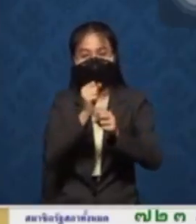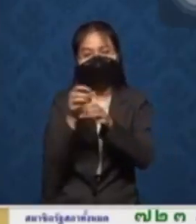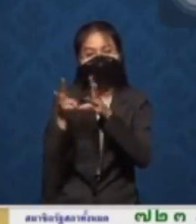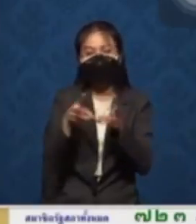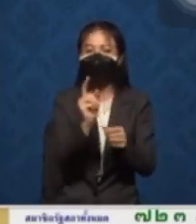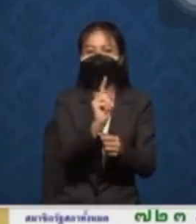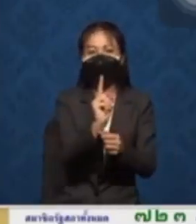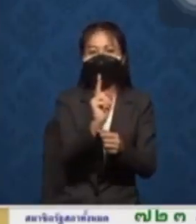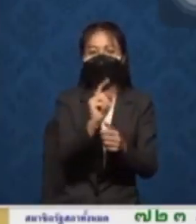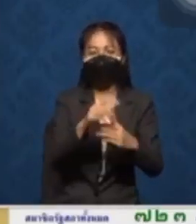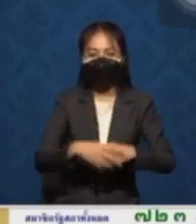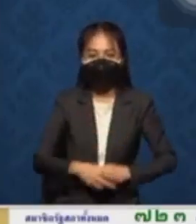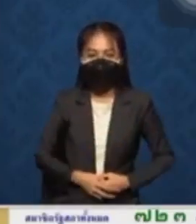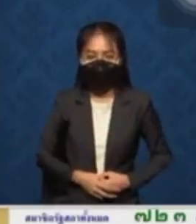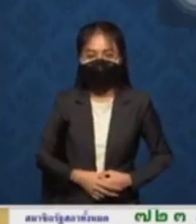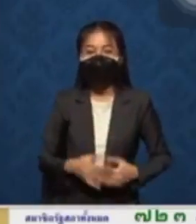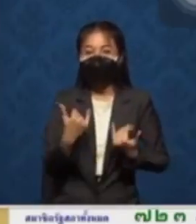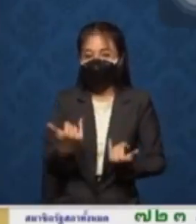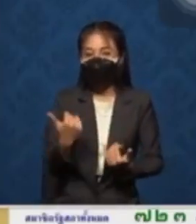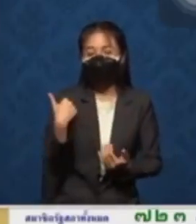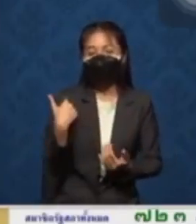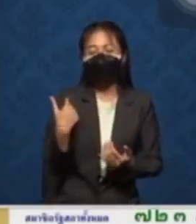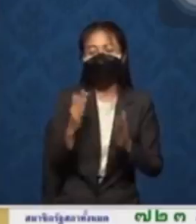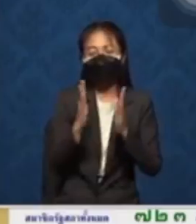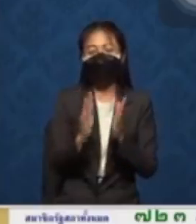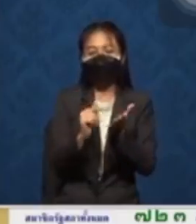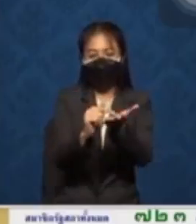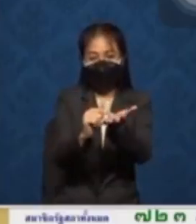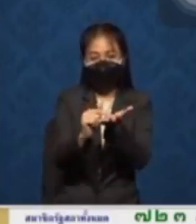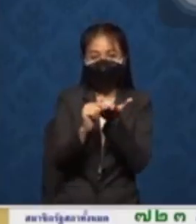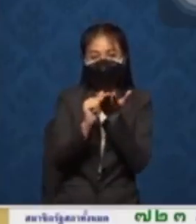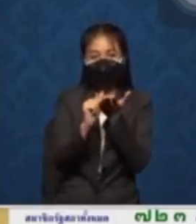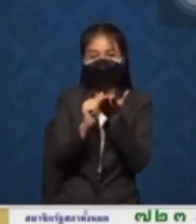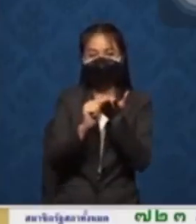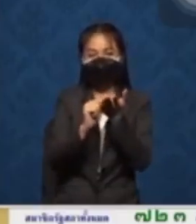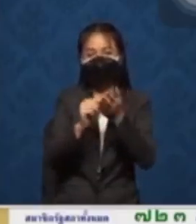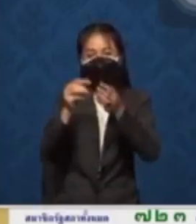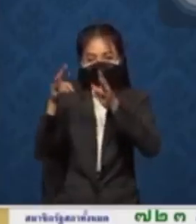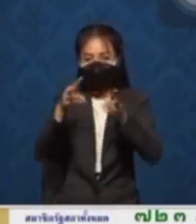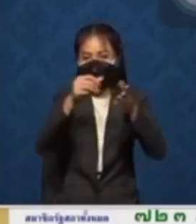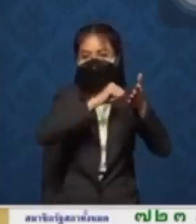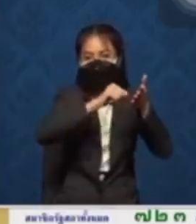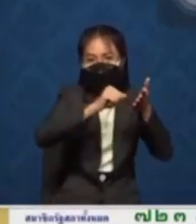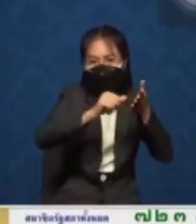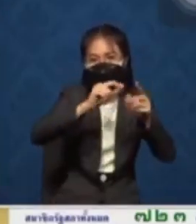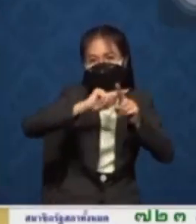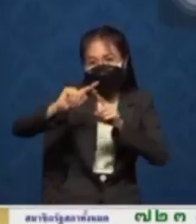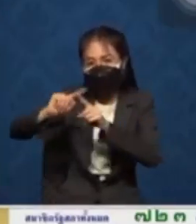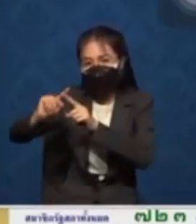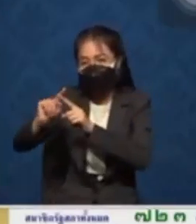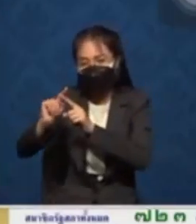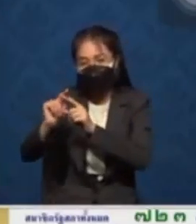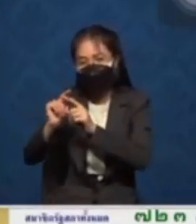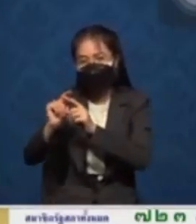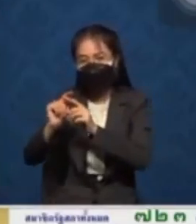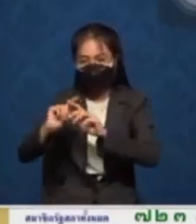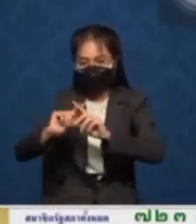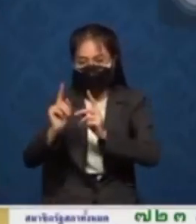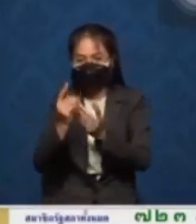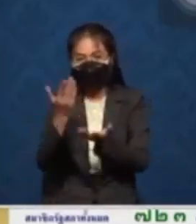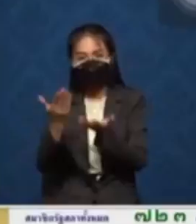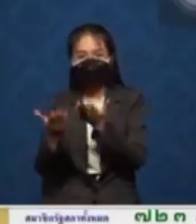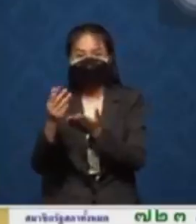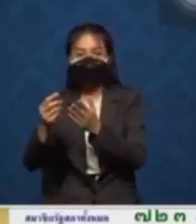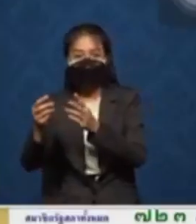ายฝ่ายครับก็พยายามจะเสนอยานานาชนิดเพื่อพยายามมาบรรเทาอาการของโรคร้ายแรง3โรคนี้แต่ไม่ว่าจะเป็นยา